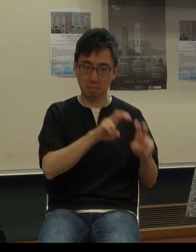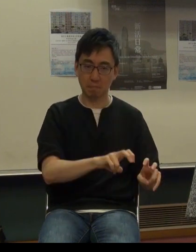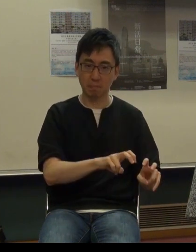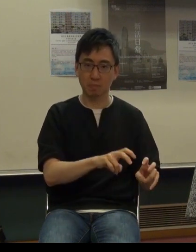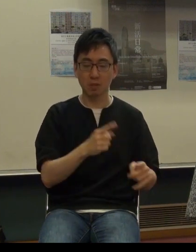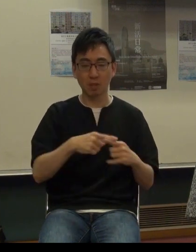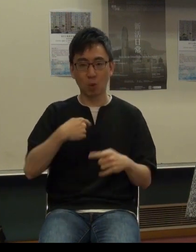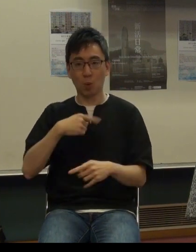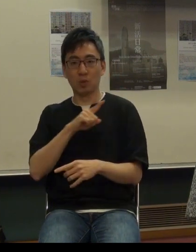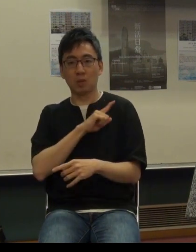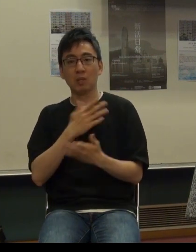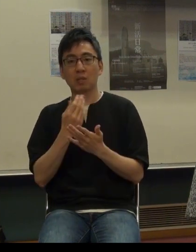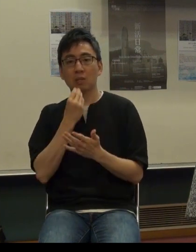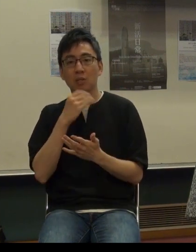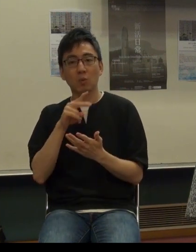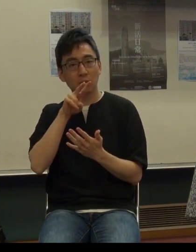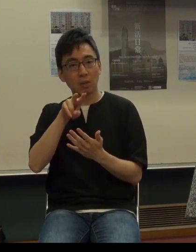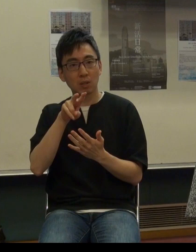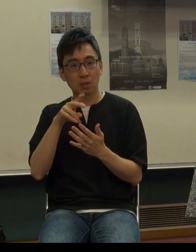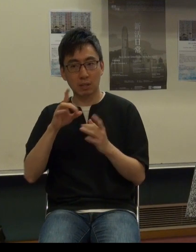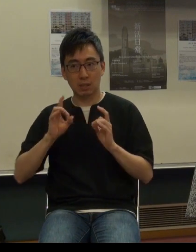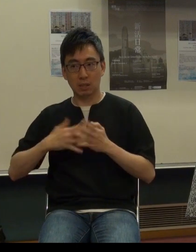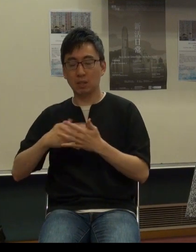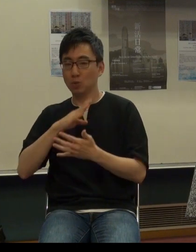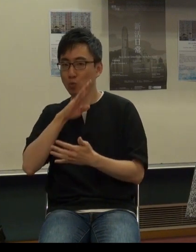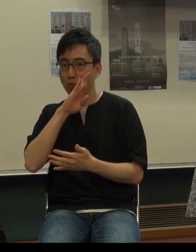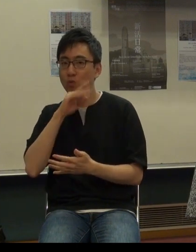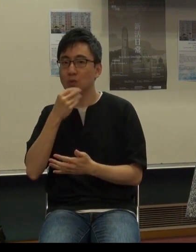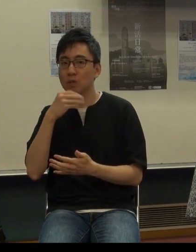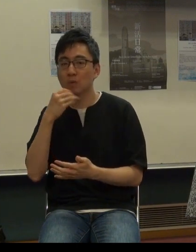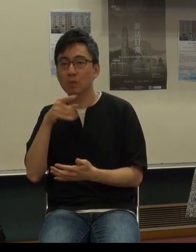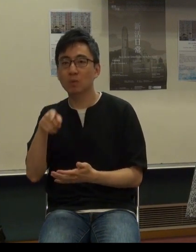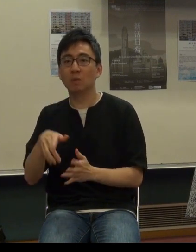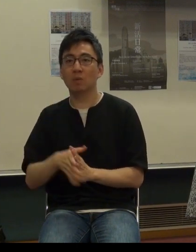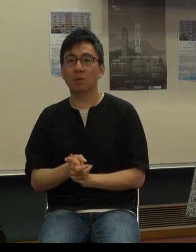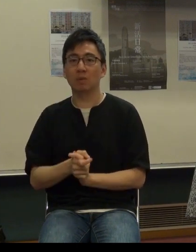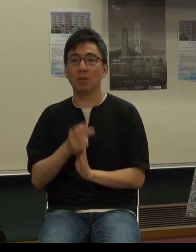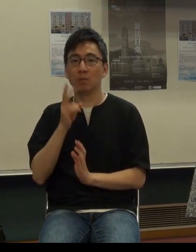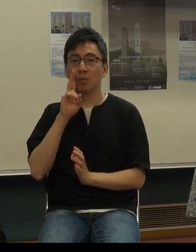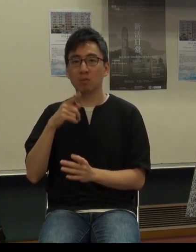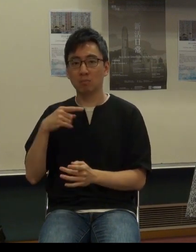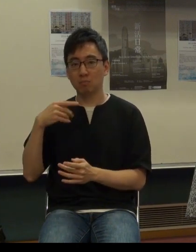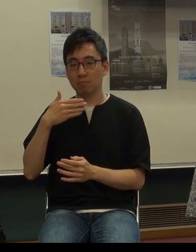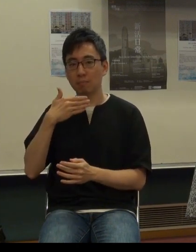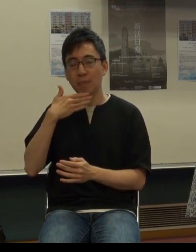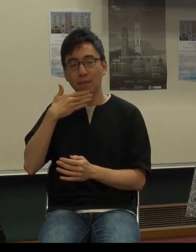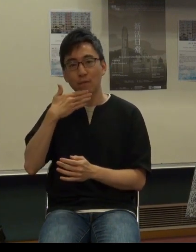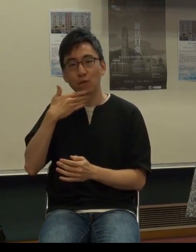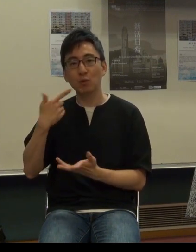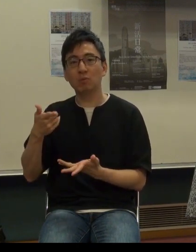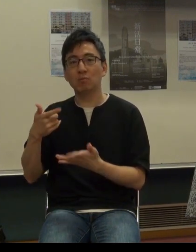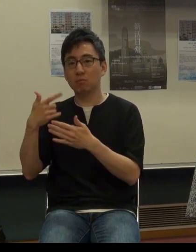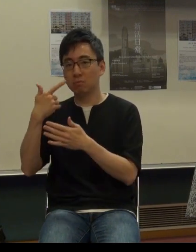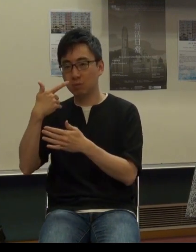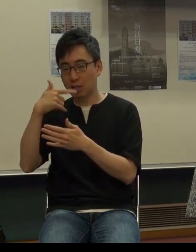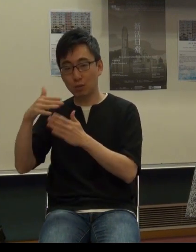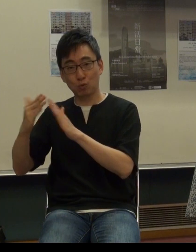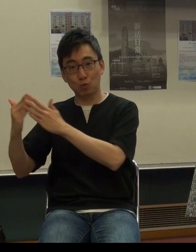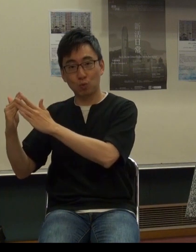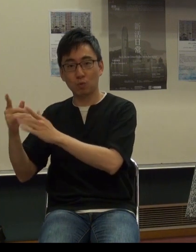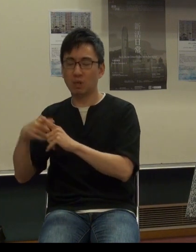其實我自己亦都有睇過私人住宅嘅。呢樣嘢嘅，譬如係美孚新村啦，或者係再早期一